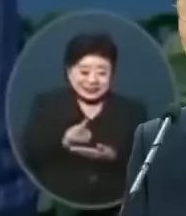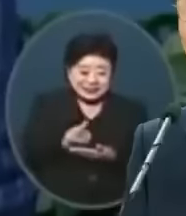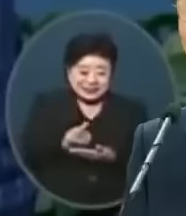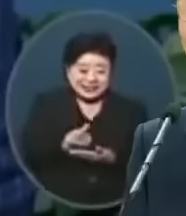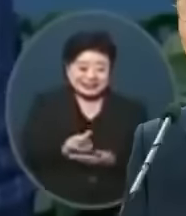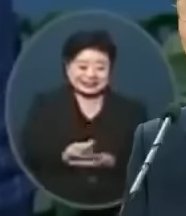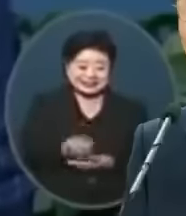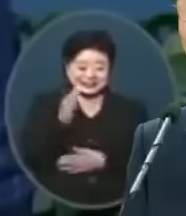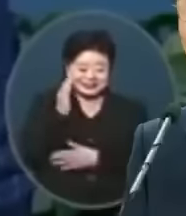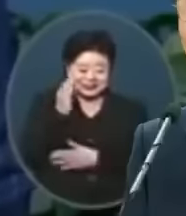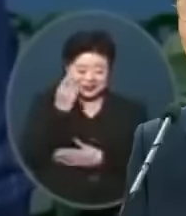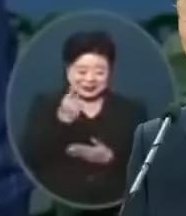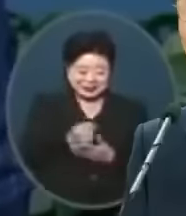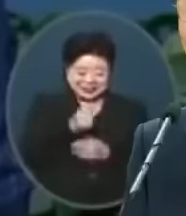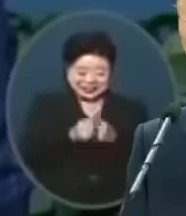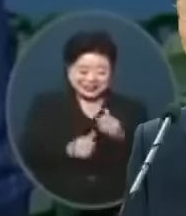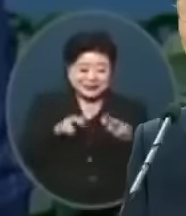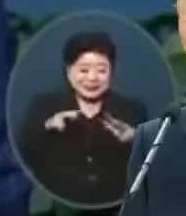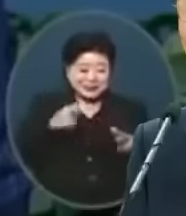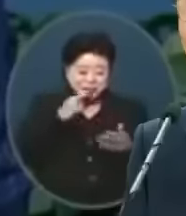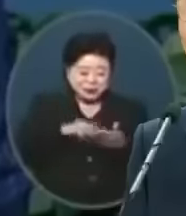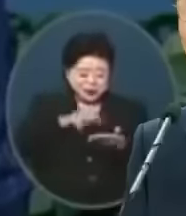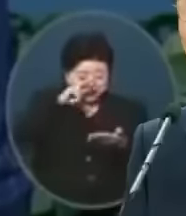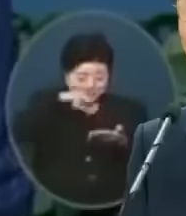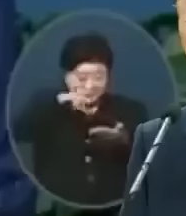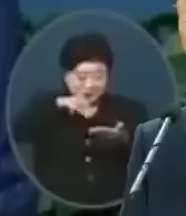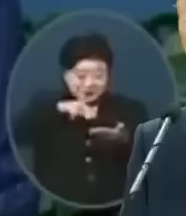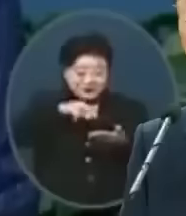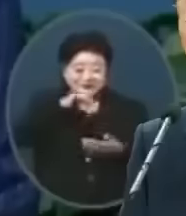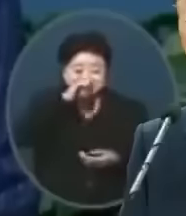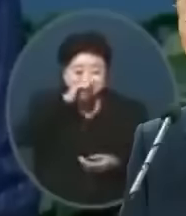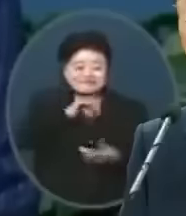두고서 올라왔으니 하나님이 지금쯤은 읽으셨을 것입니다.